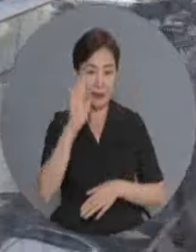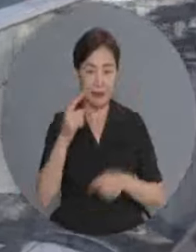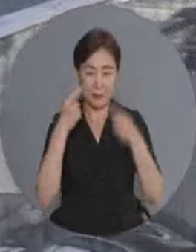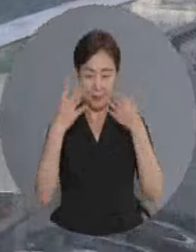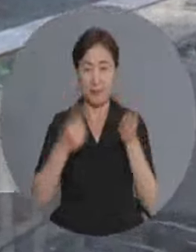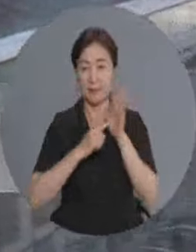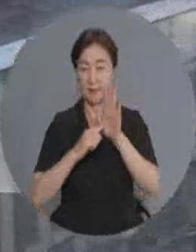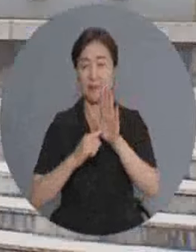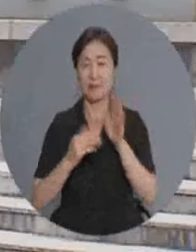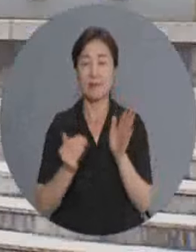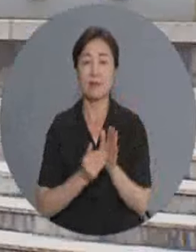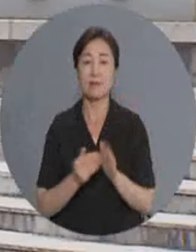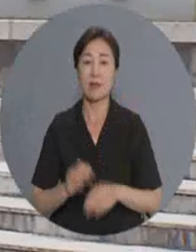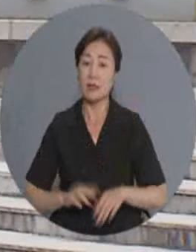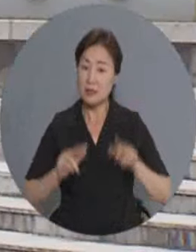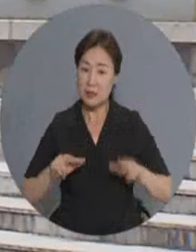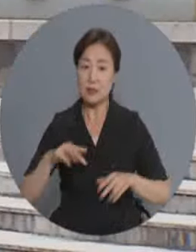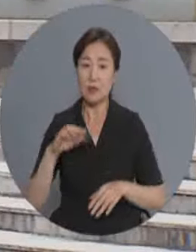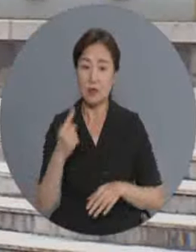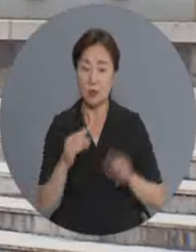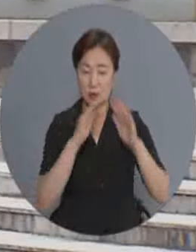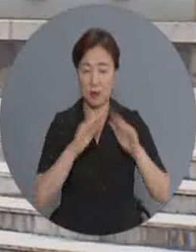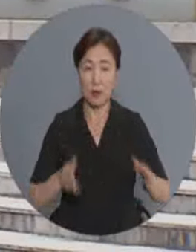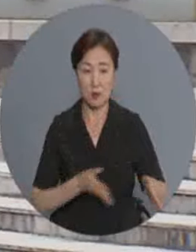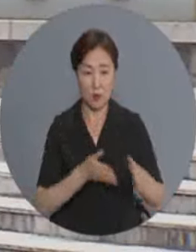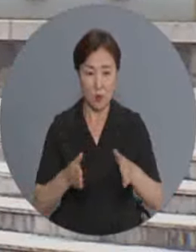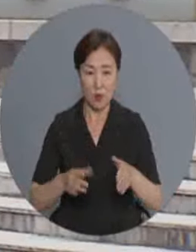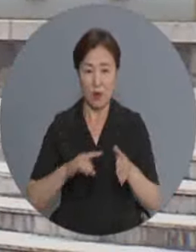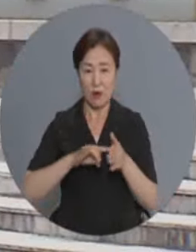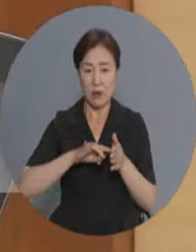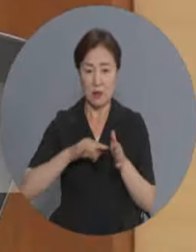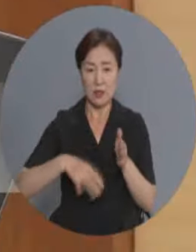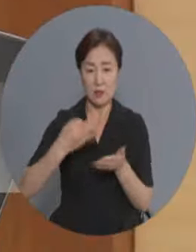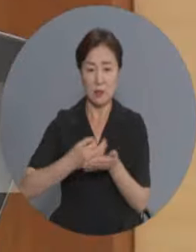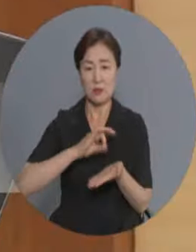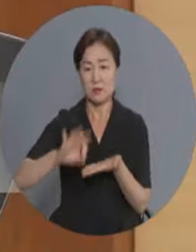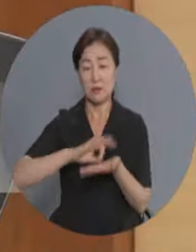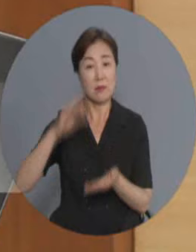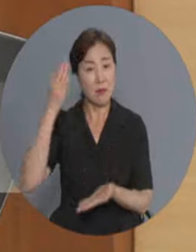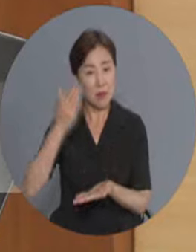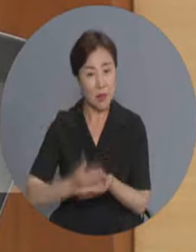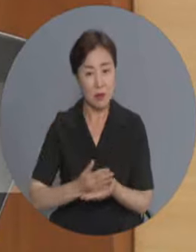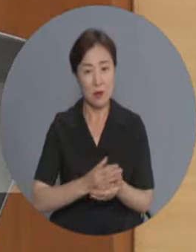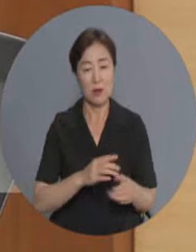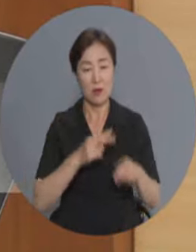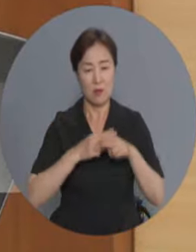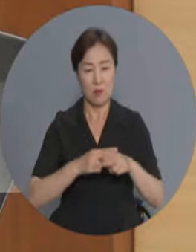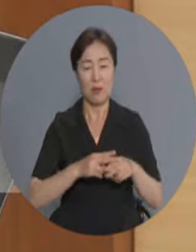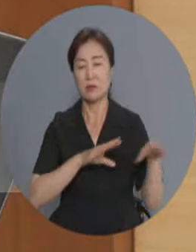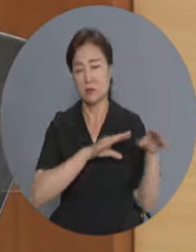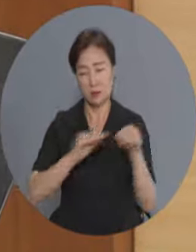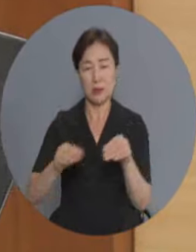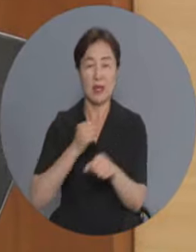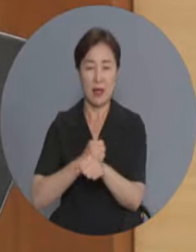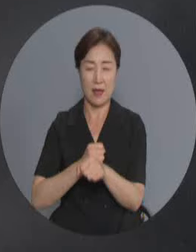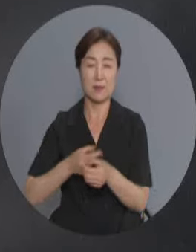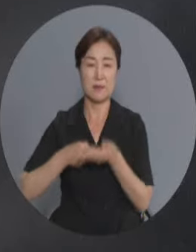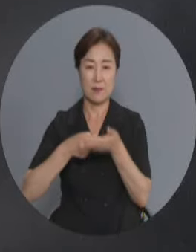한번 확인하고 이제라도 전남도가 도민 혈세만 버리는 일방통행식 공모 절차를 멈추라고